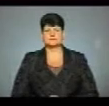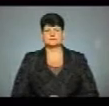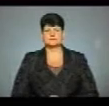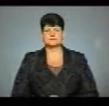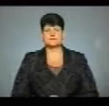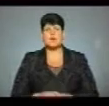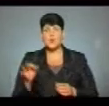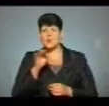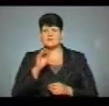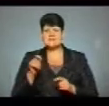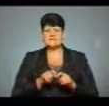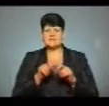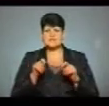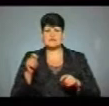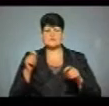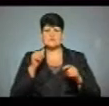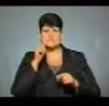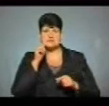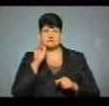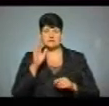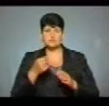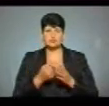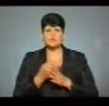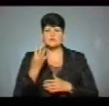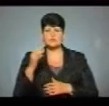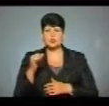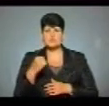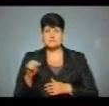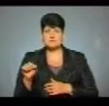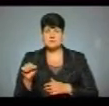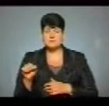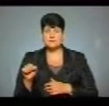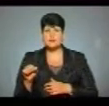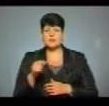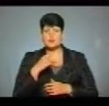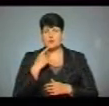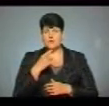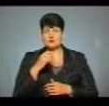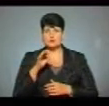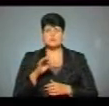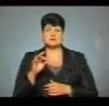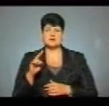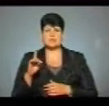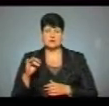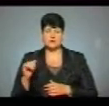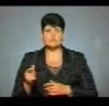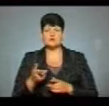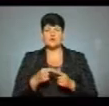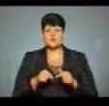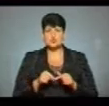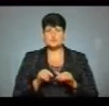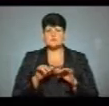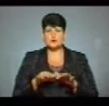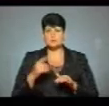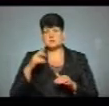Офіційне відкриття фестивалю завтра. Триватиме він до 4 серпня. За словами Олександра Венгриновича, організовує захід Тернопільська обласна